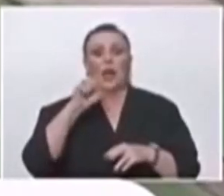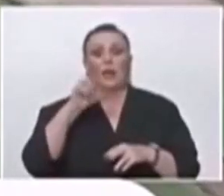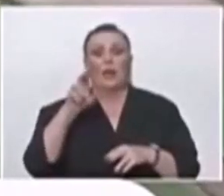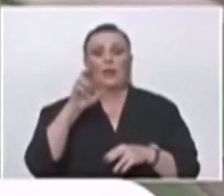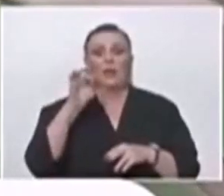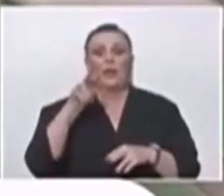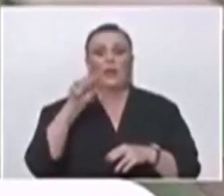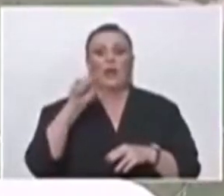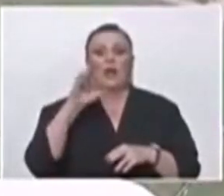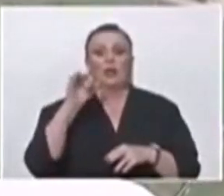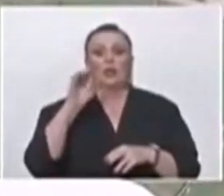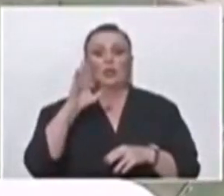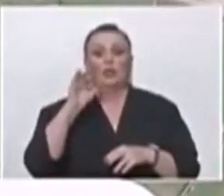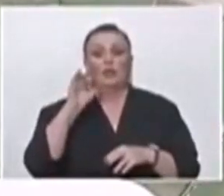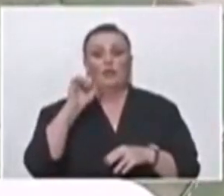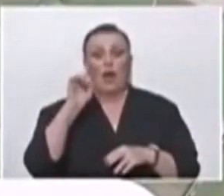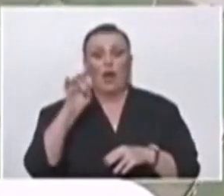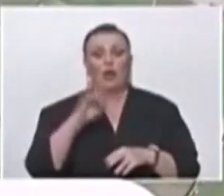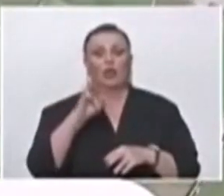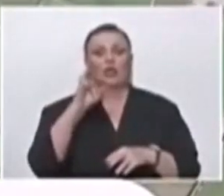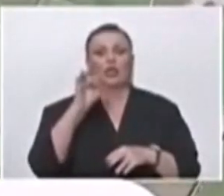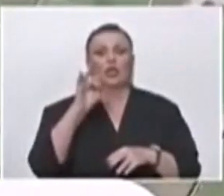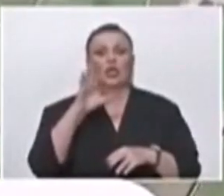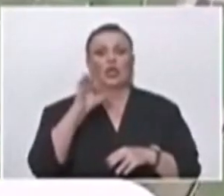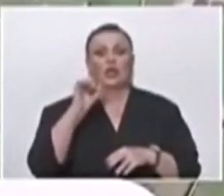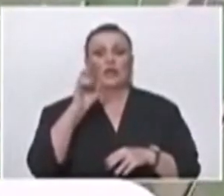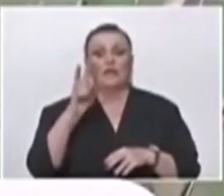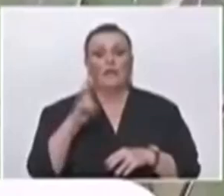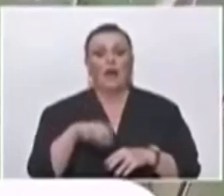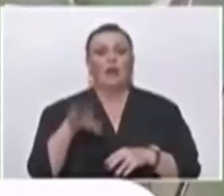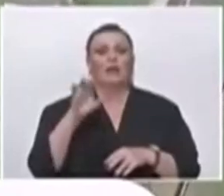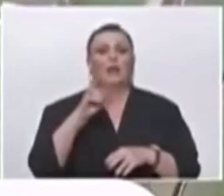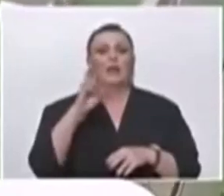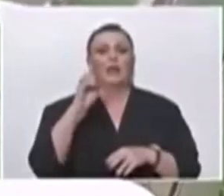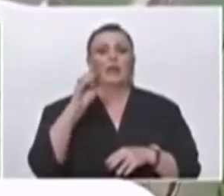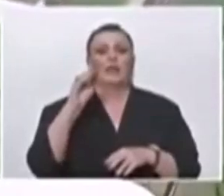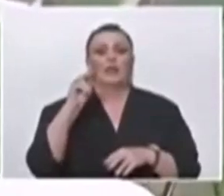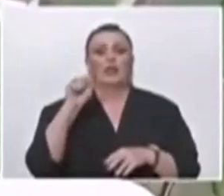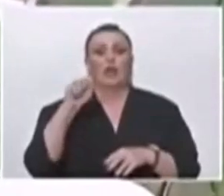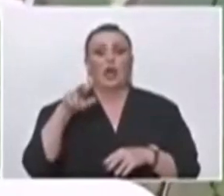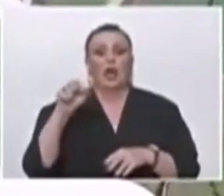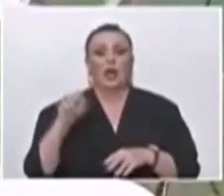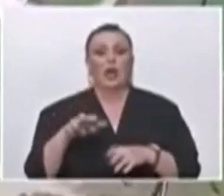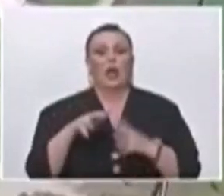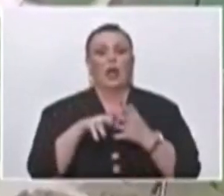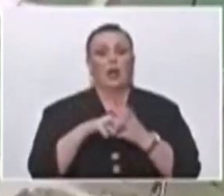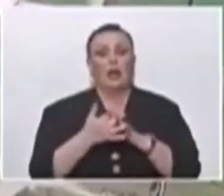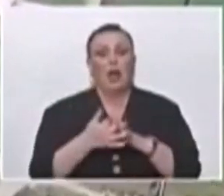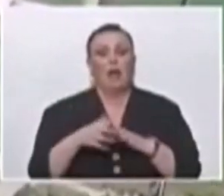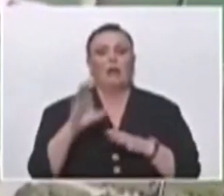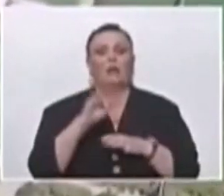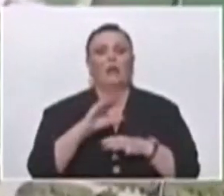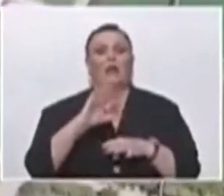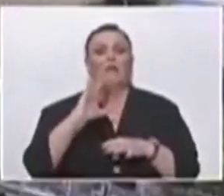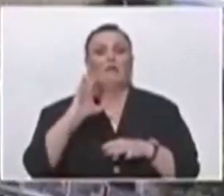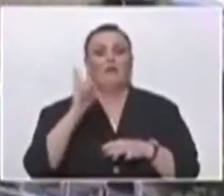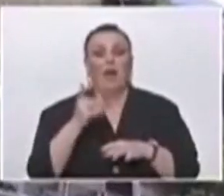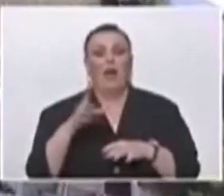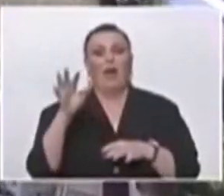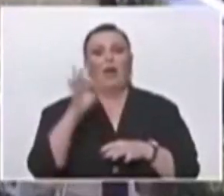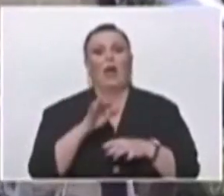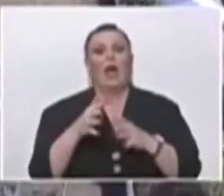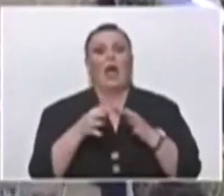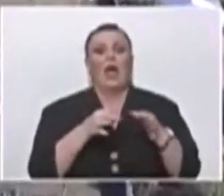Biləsuvar rayonları və Şirvan şəhəridir. Bundan başqa magistral kəmər boyu kənd və qəsəbələrə də keyfiyyətli içməli kür suyu verilir.